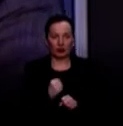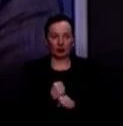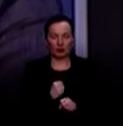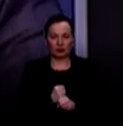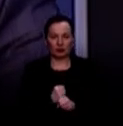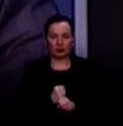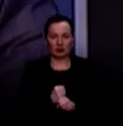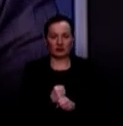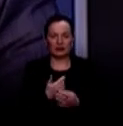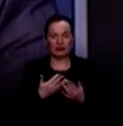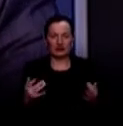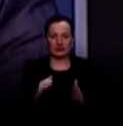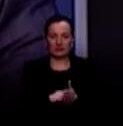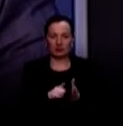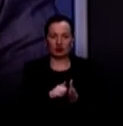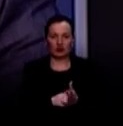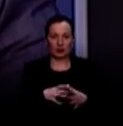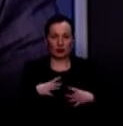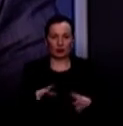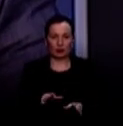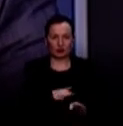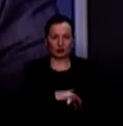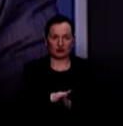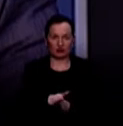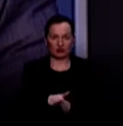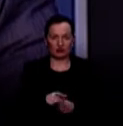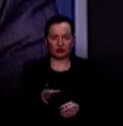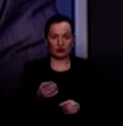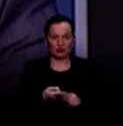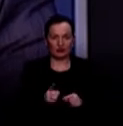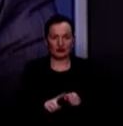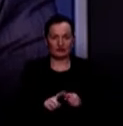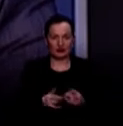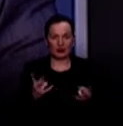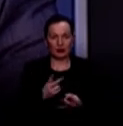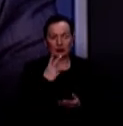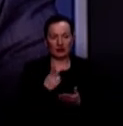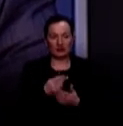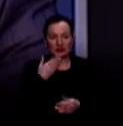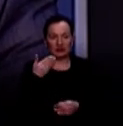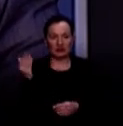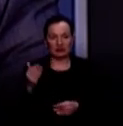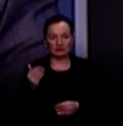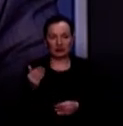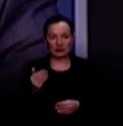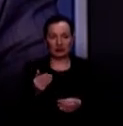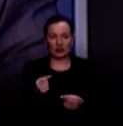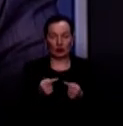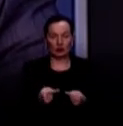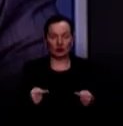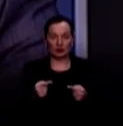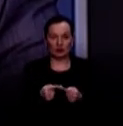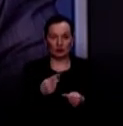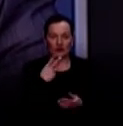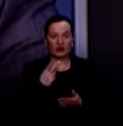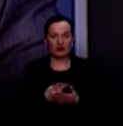було зроблено це. Звіт, треба дивитися звіт безпосередньо. Конкретно. Але я безпосередньо дивився